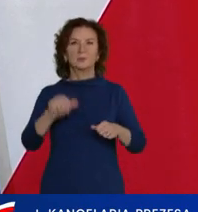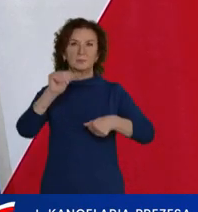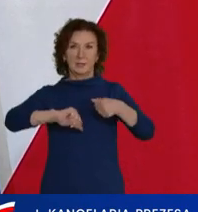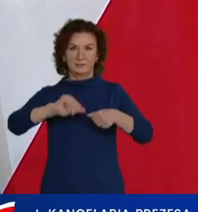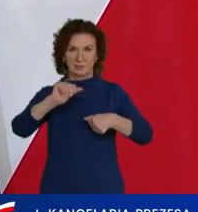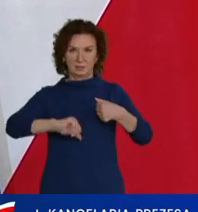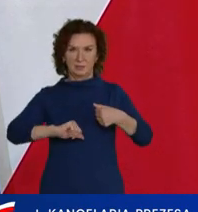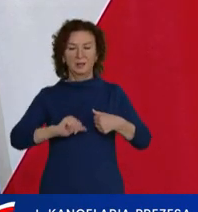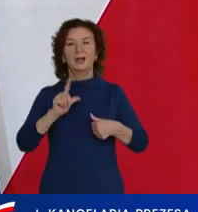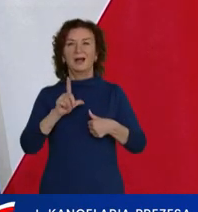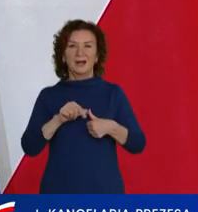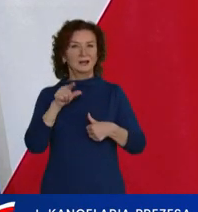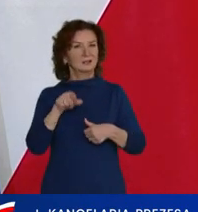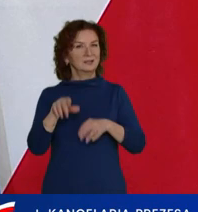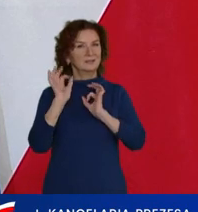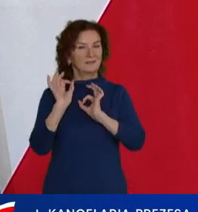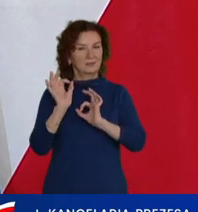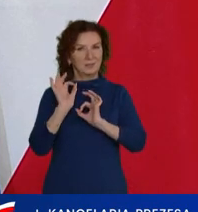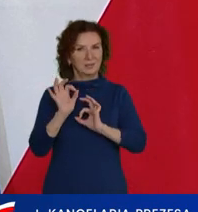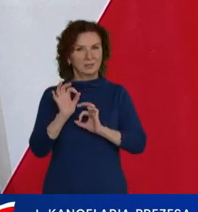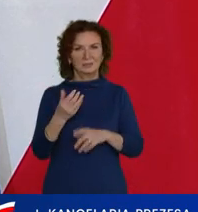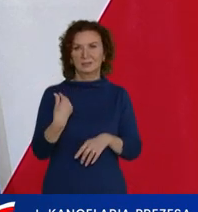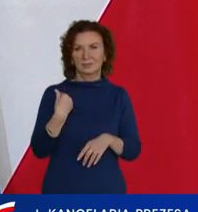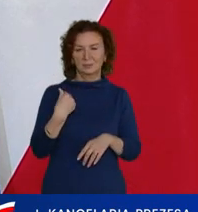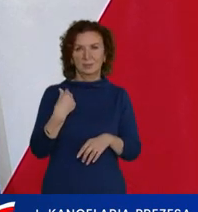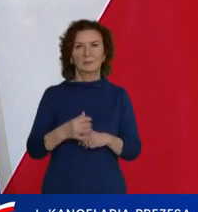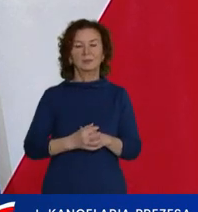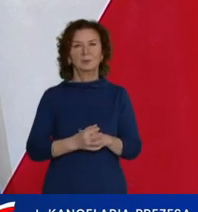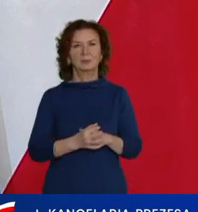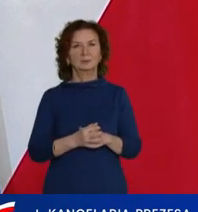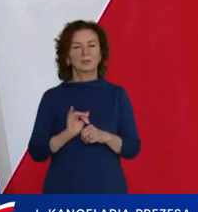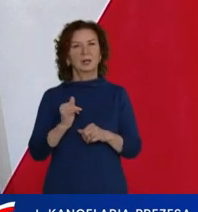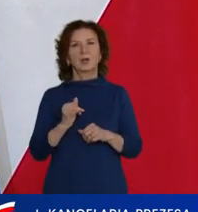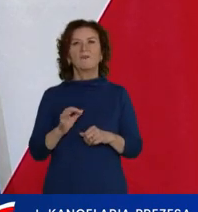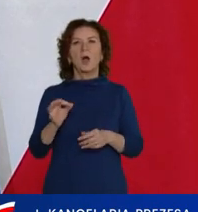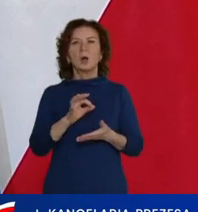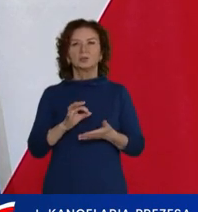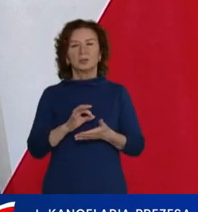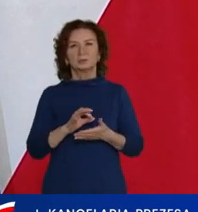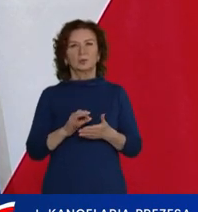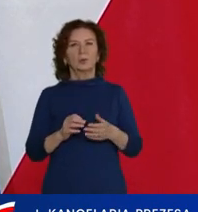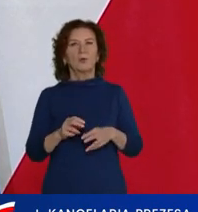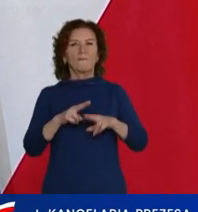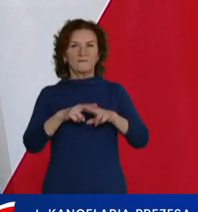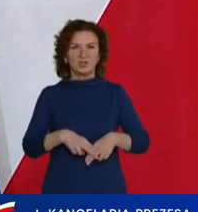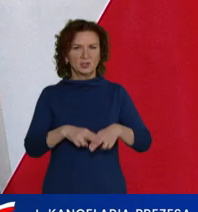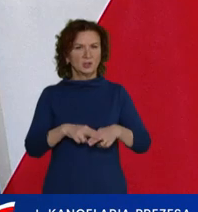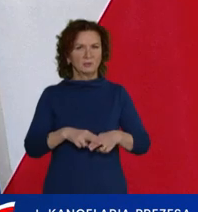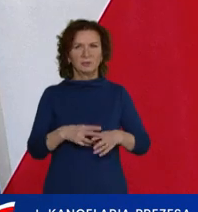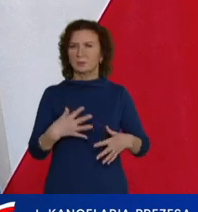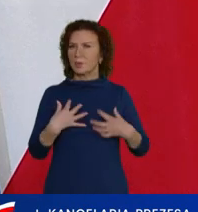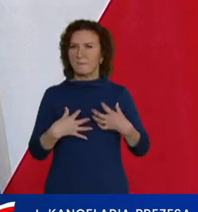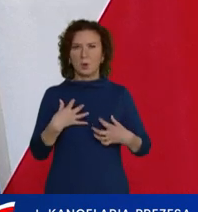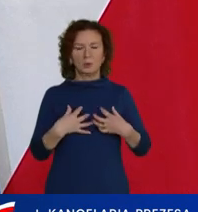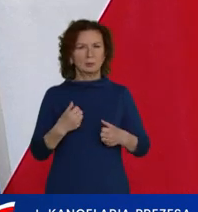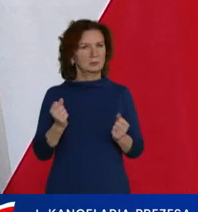kontrolnym. Niestety te informacje, które pojawiają się w kontekście ośrodka w Rzeszowie, są bardzo niepokojące i tutaj